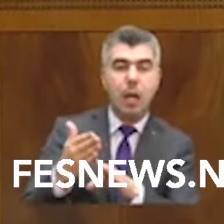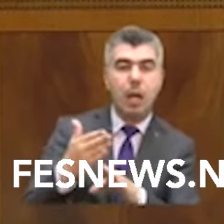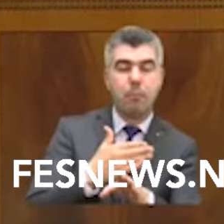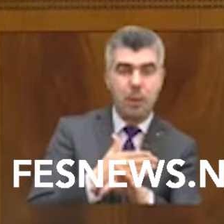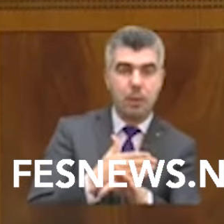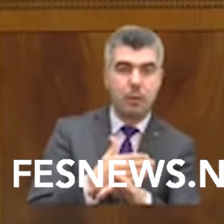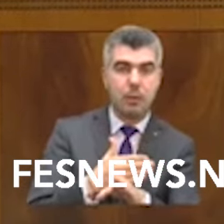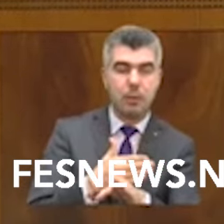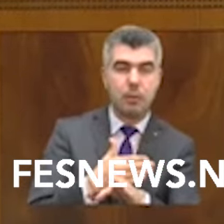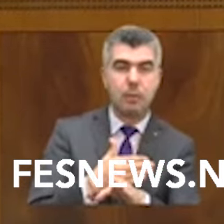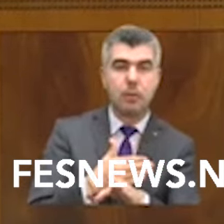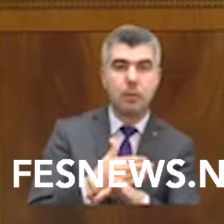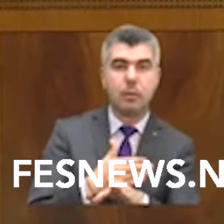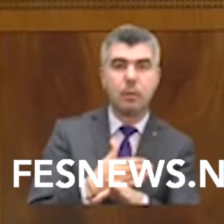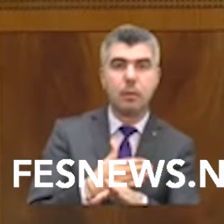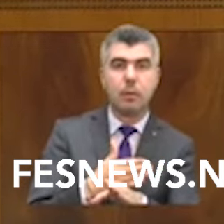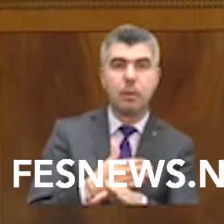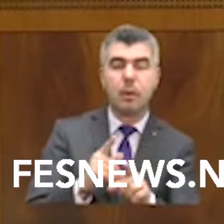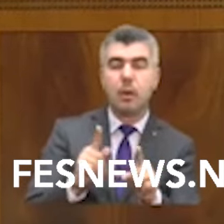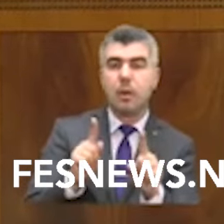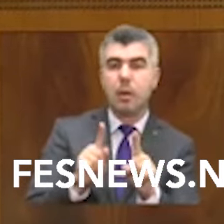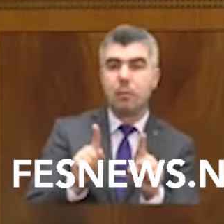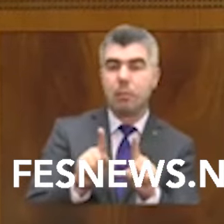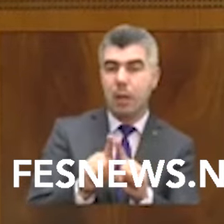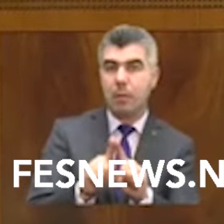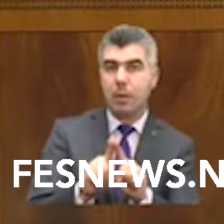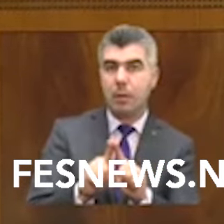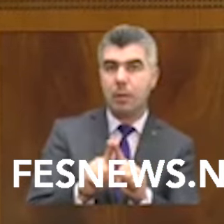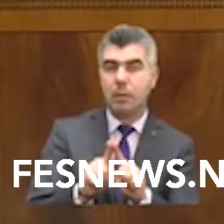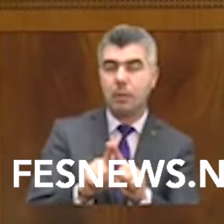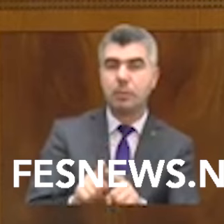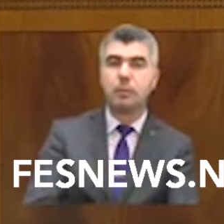ديال العرض